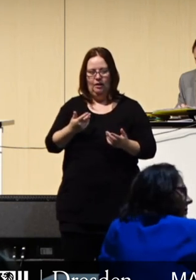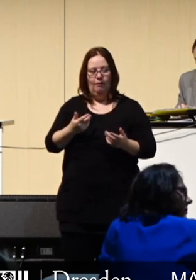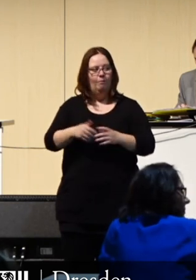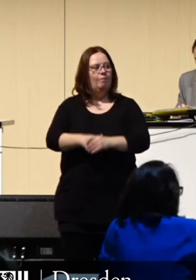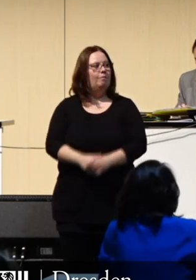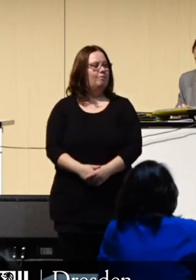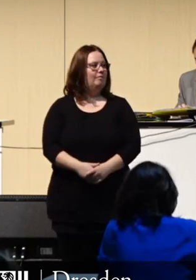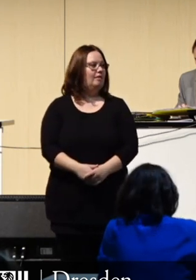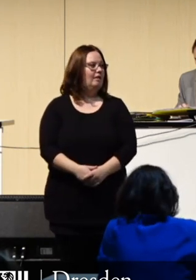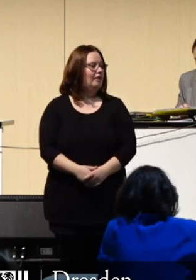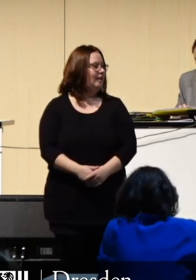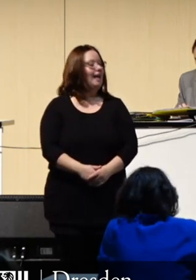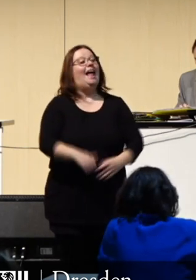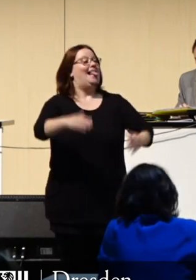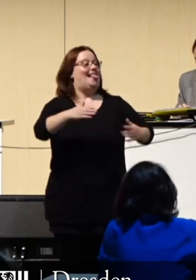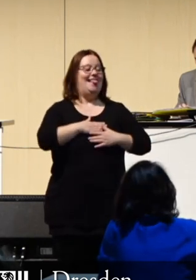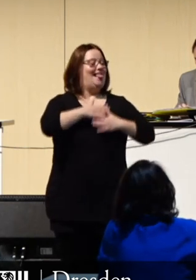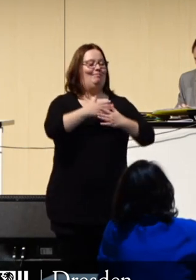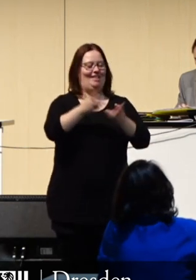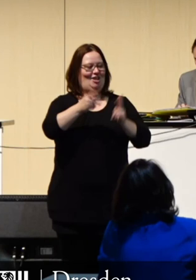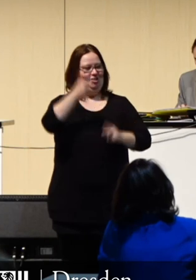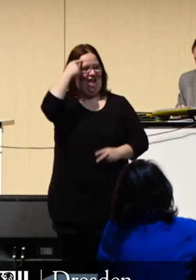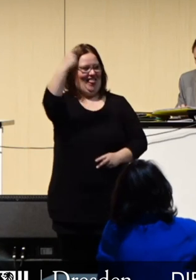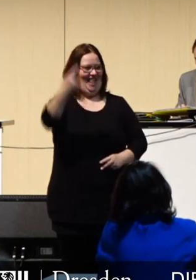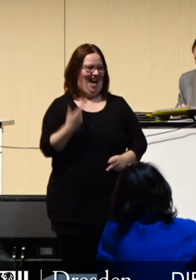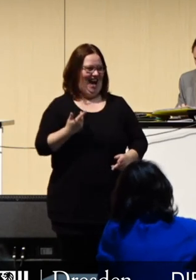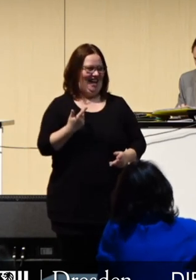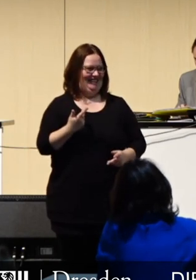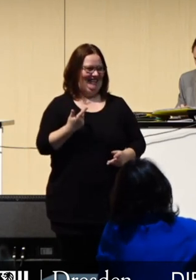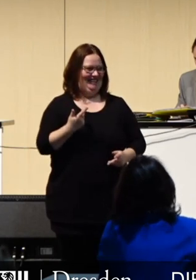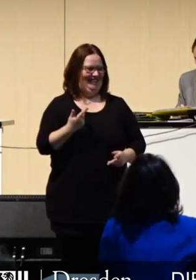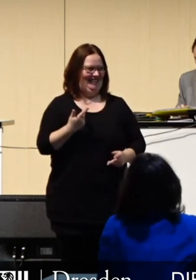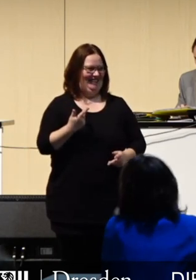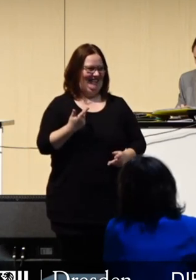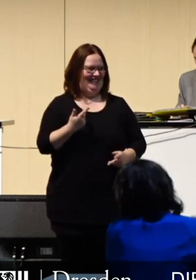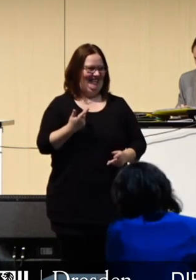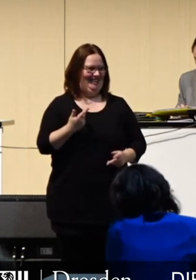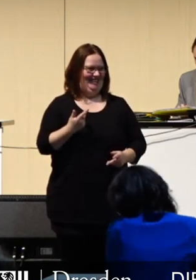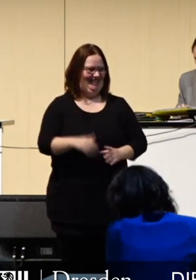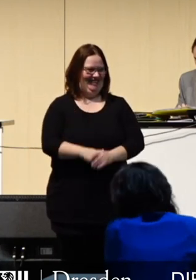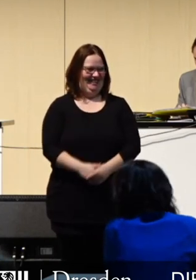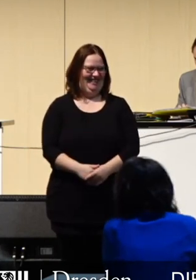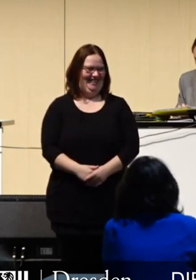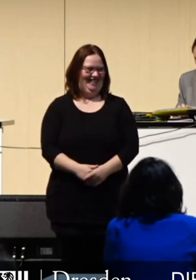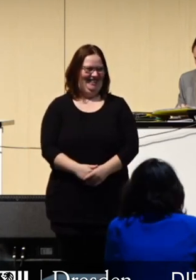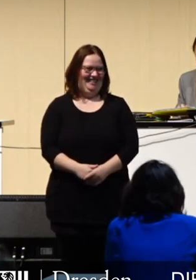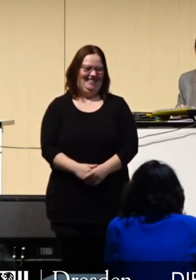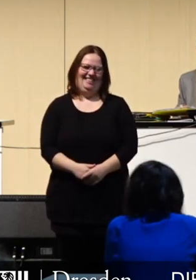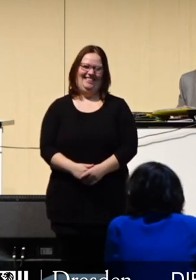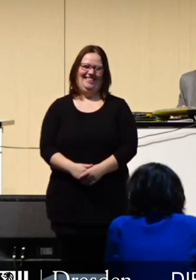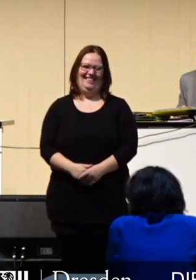Also, liebster Stadtrat Aschenbach. Ich habe nur einen